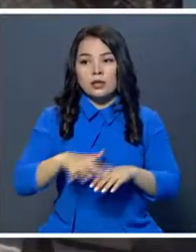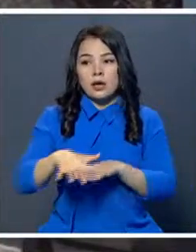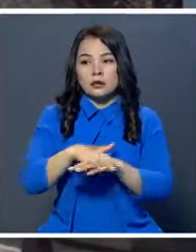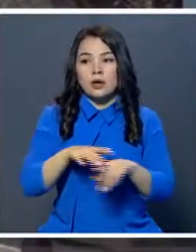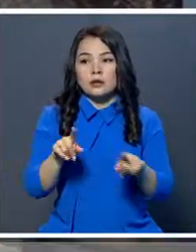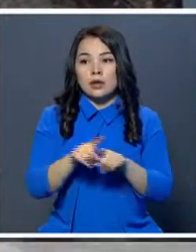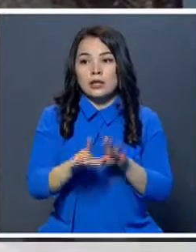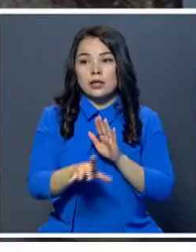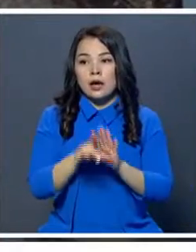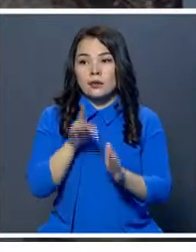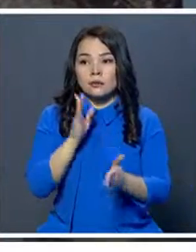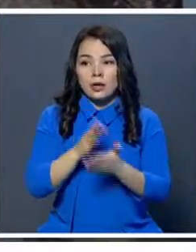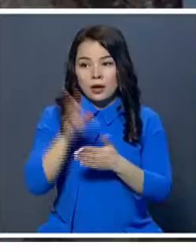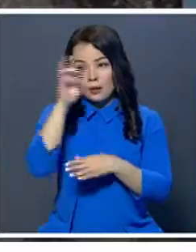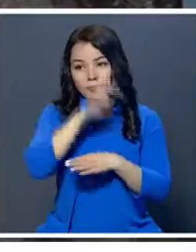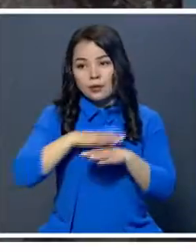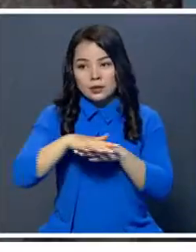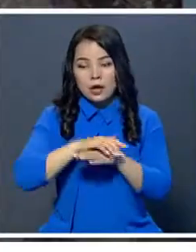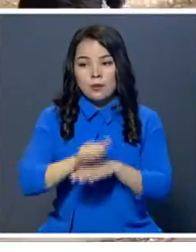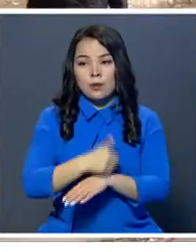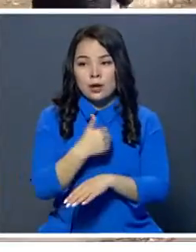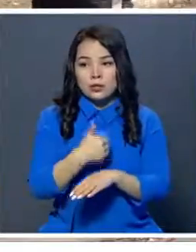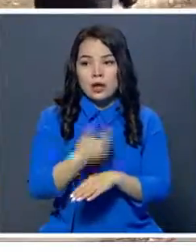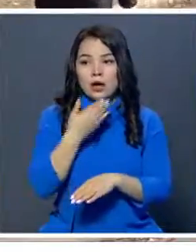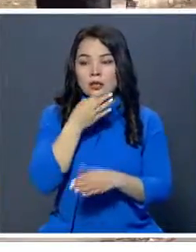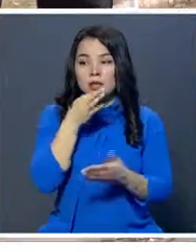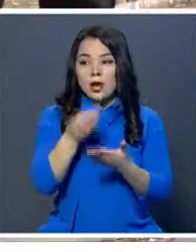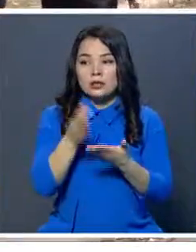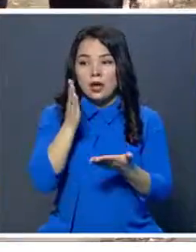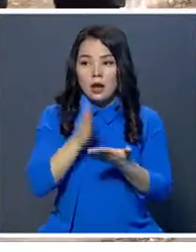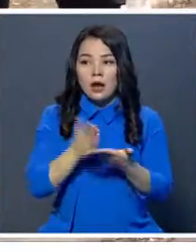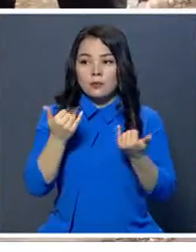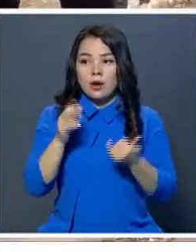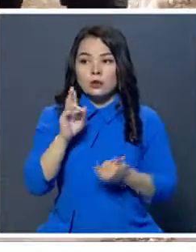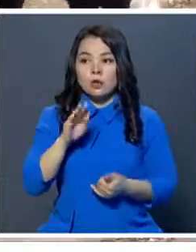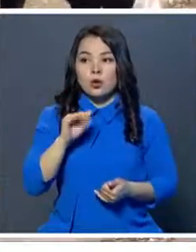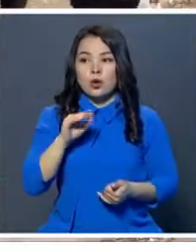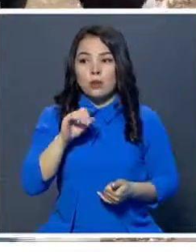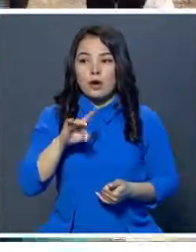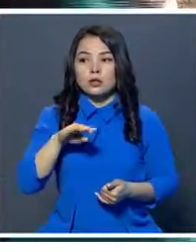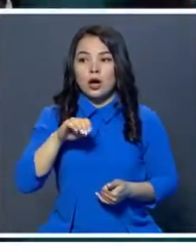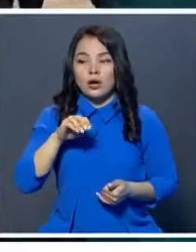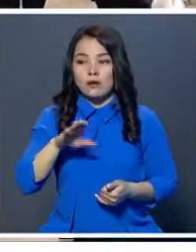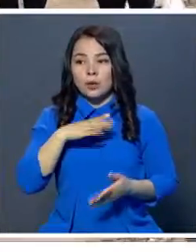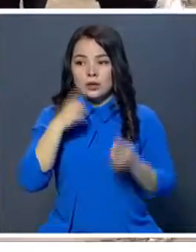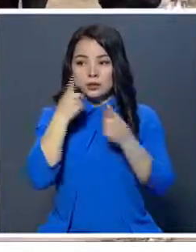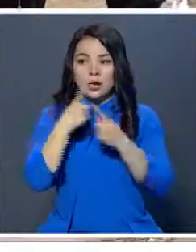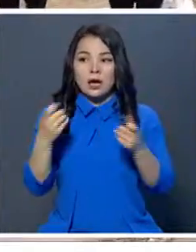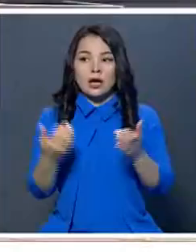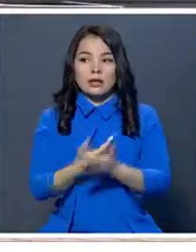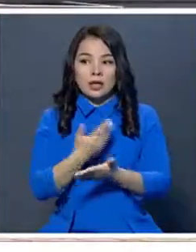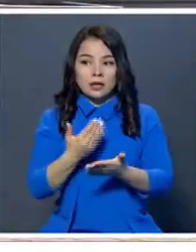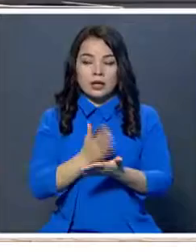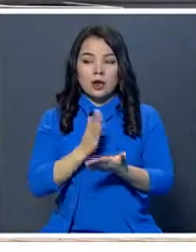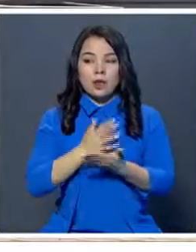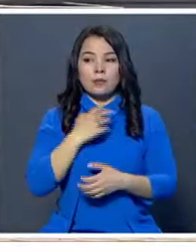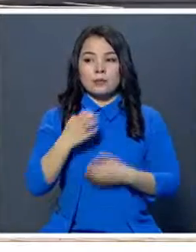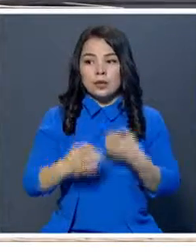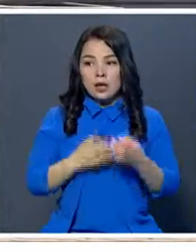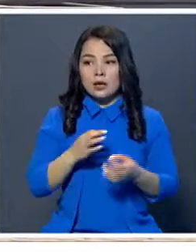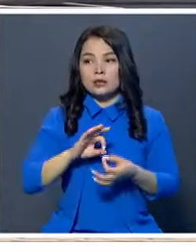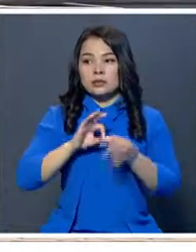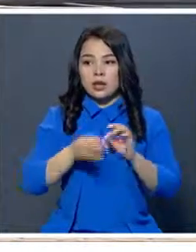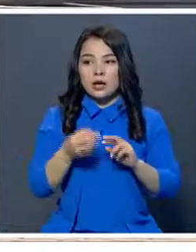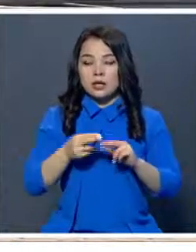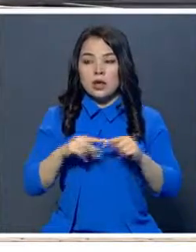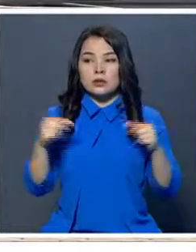мемлекет басшысы ел тізгінін ұстауы керек деген пікірді ұсынады. Сондықтан Қасым-Жомарт Тоқаевтың бұл мәлімдемесі көптің көкейіндегі алаңдаушылықты